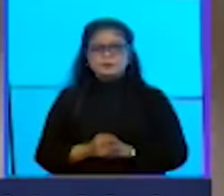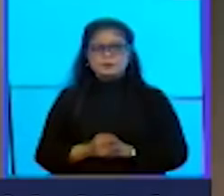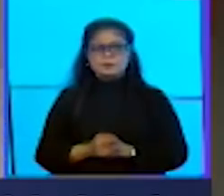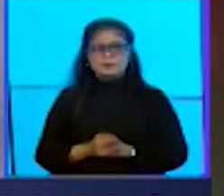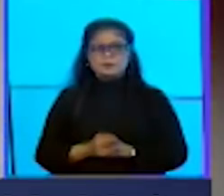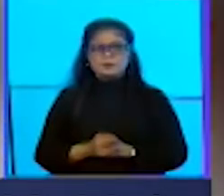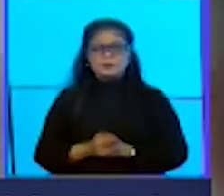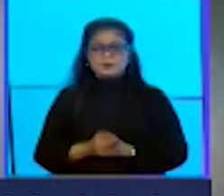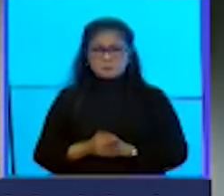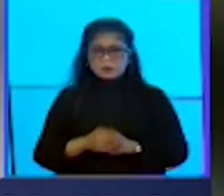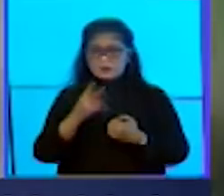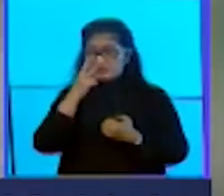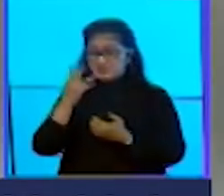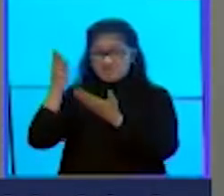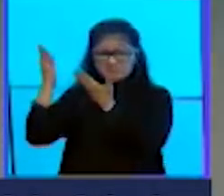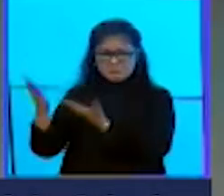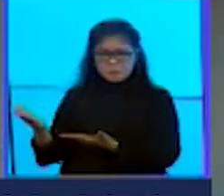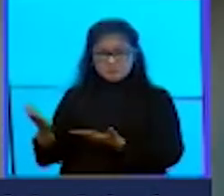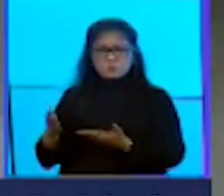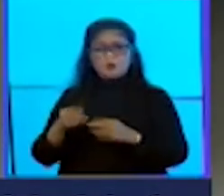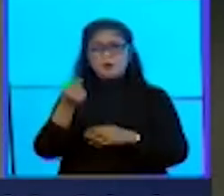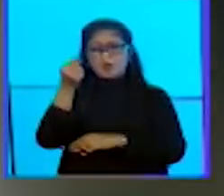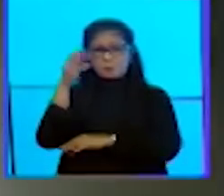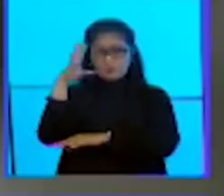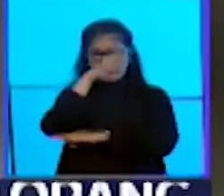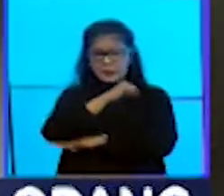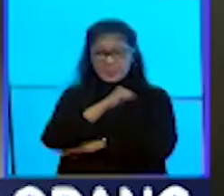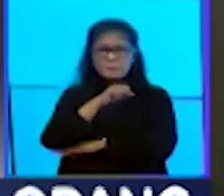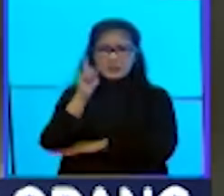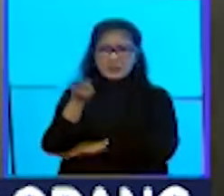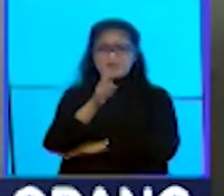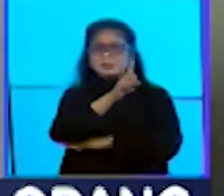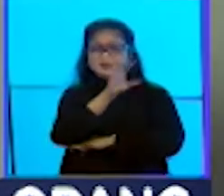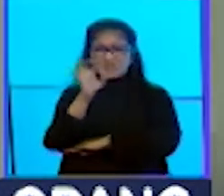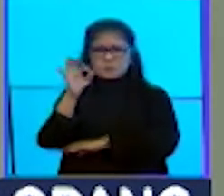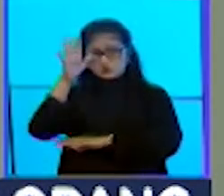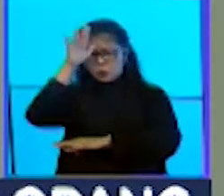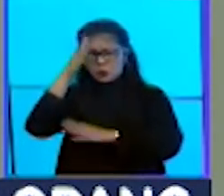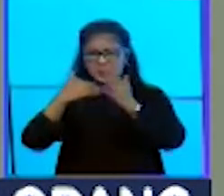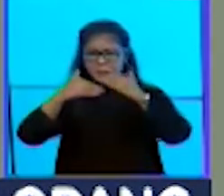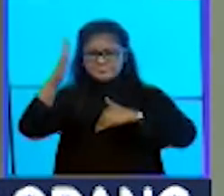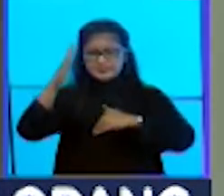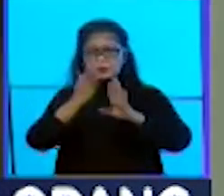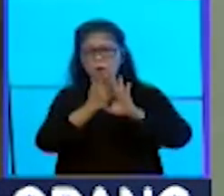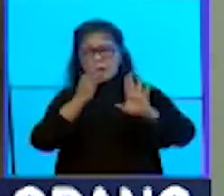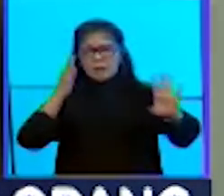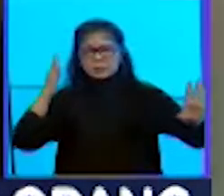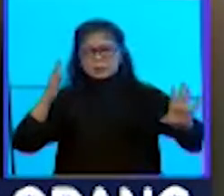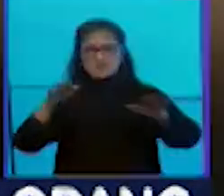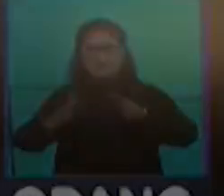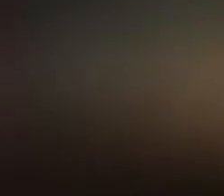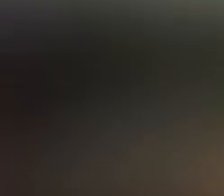Visual terkini dari Wisma Atlet pada Rabu malam ini memperlihatkan ratusan orang yang mengantre di Tower 6, gedung Wisma Atlet untuk bisa mendapatkan